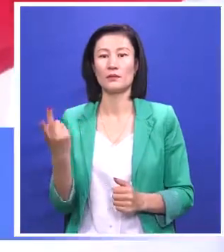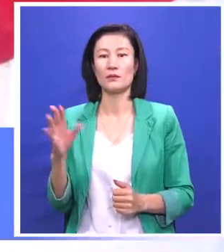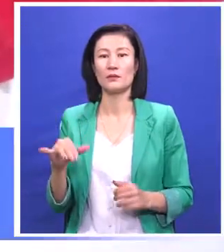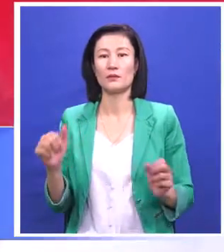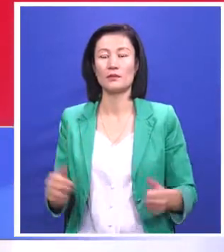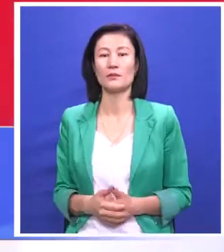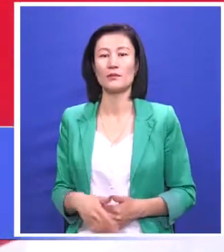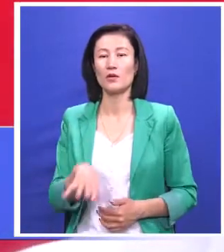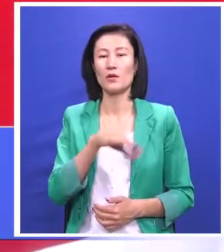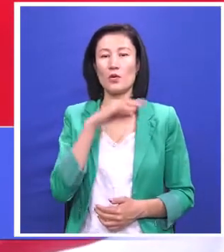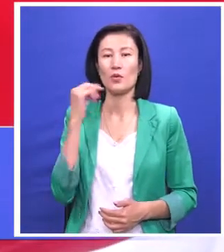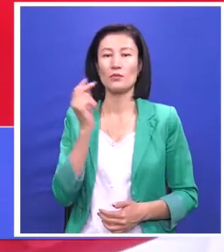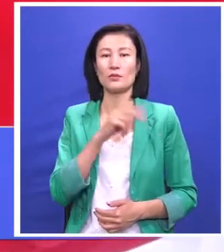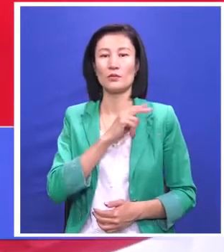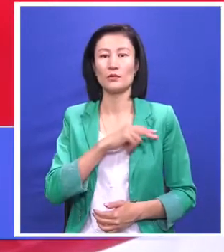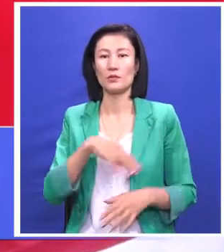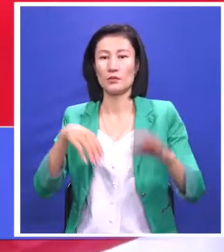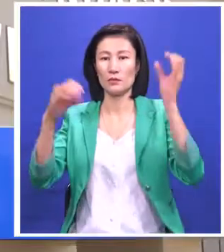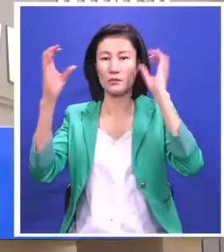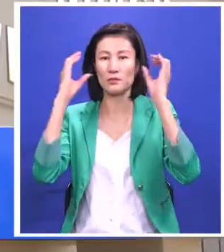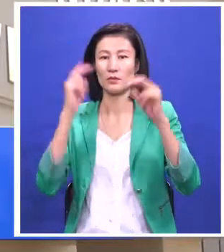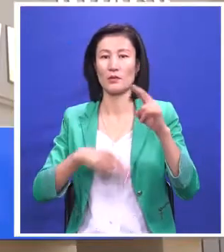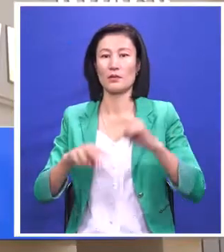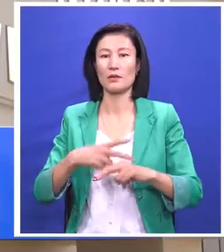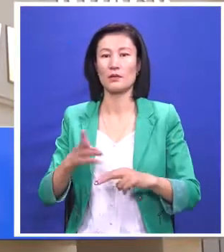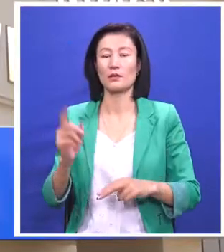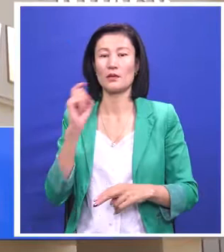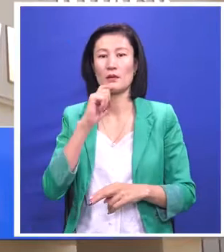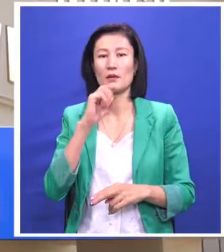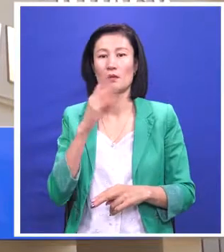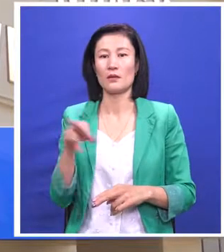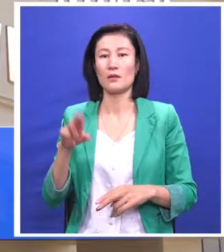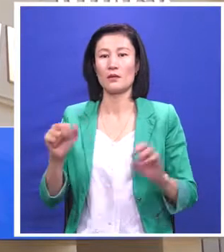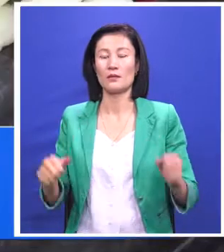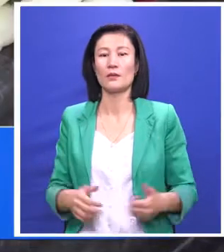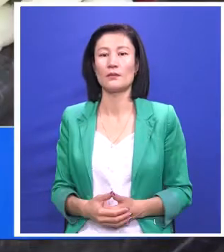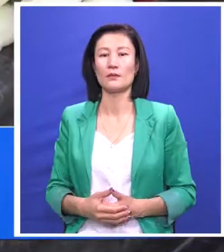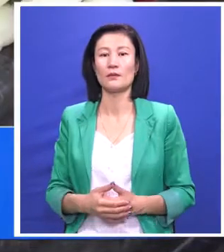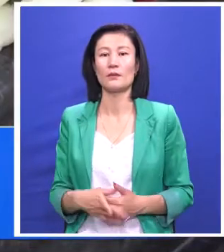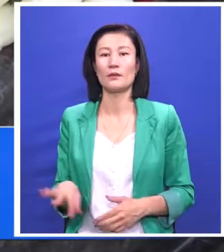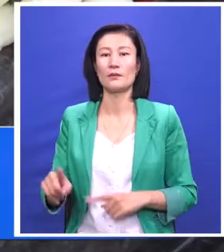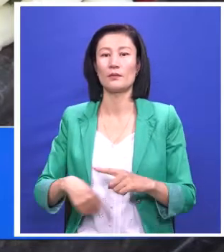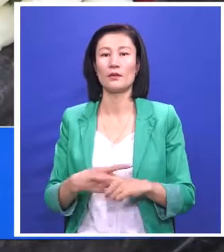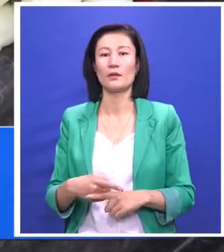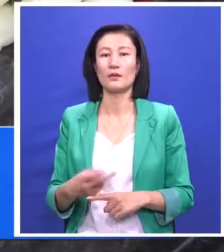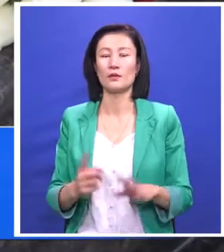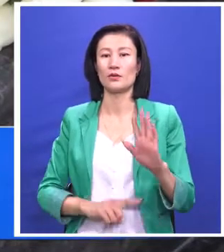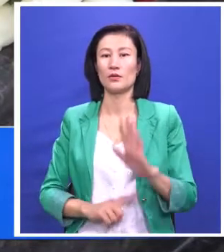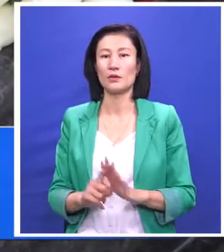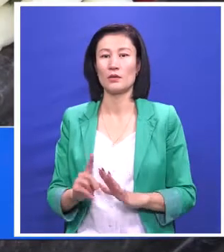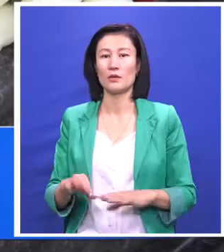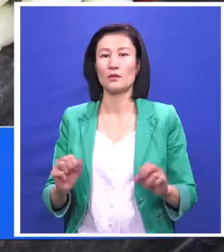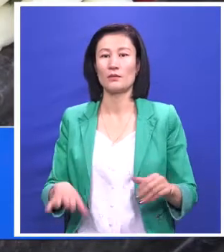даярлауда аянбай еңбек етті. Университеттің негізін қалаушы химия ғылымдарының докторы профессор Абдымұса Қуатбековтің шыққан